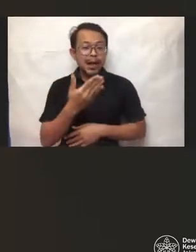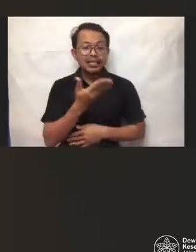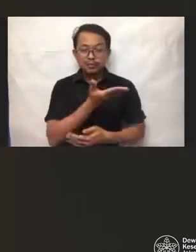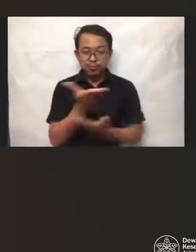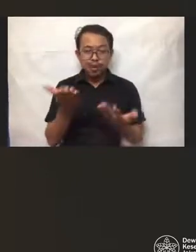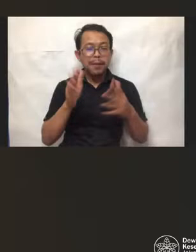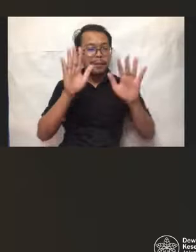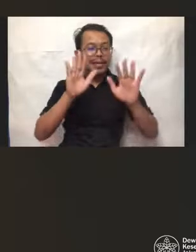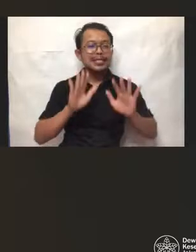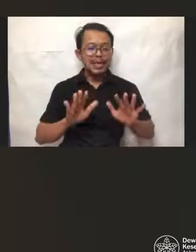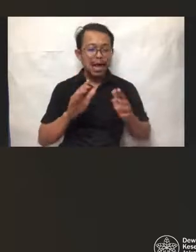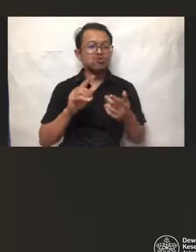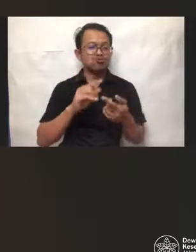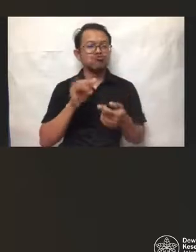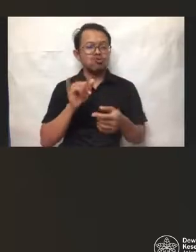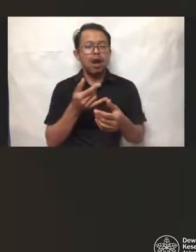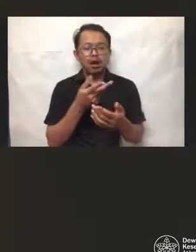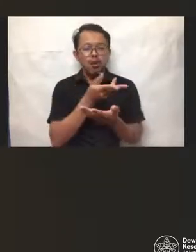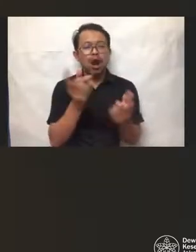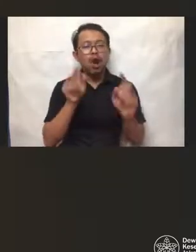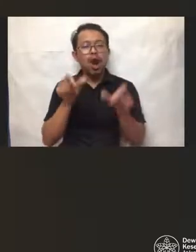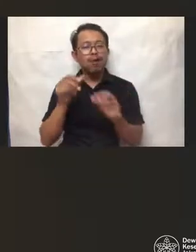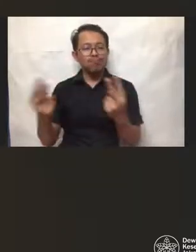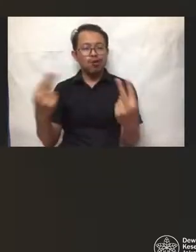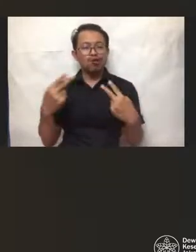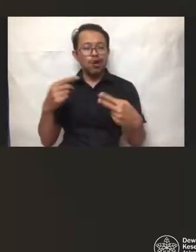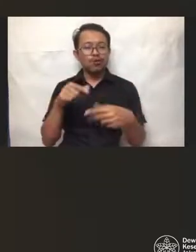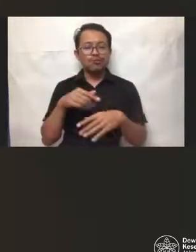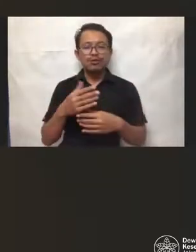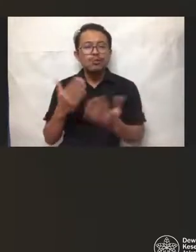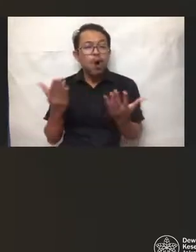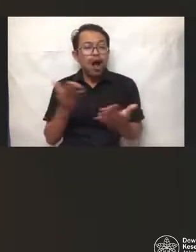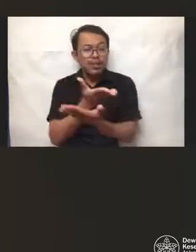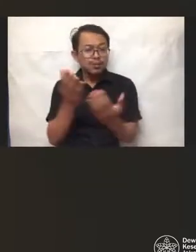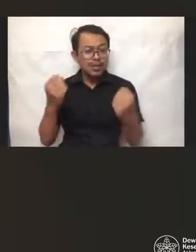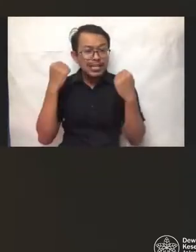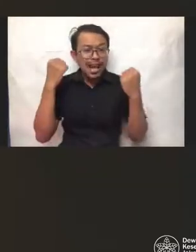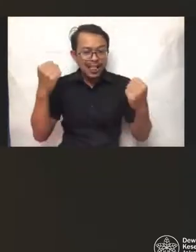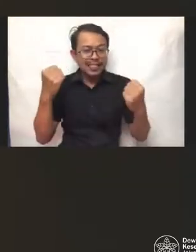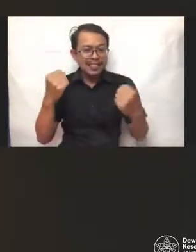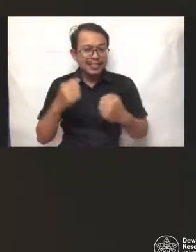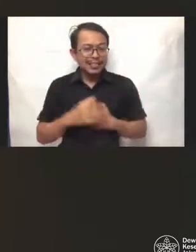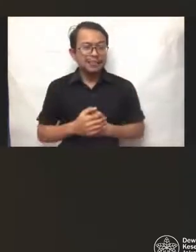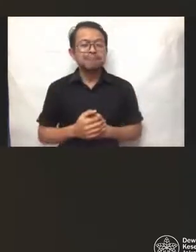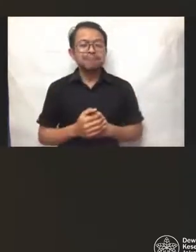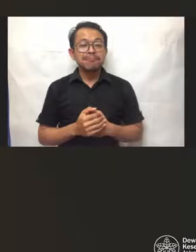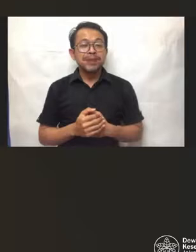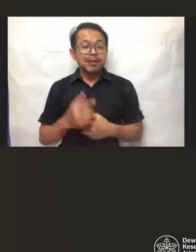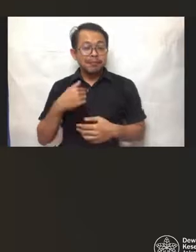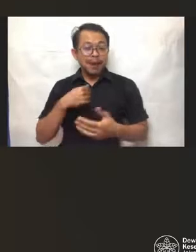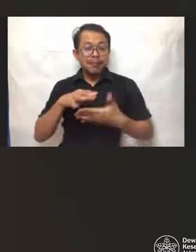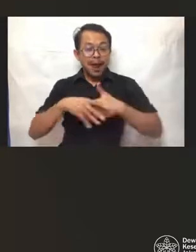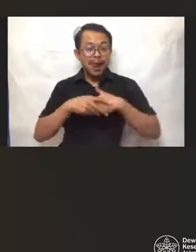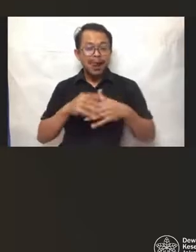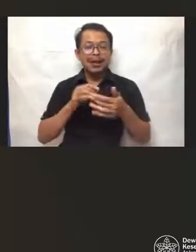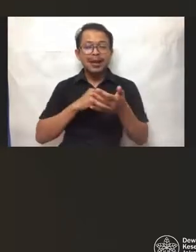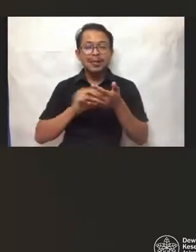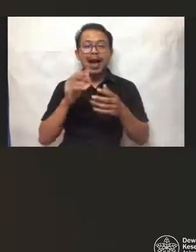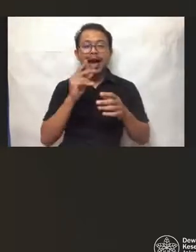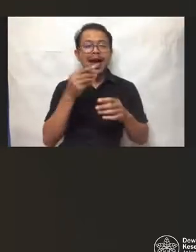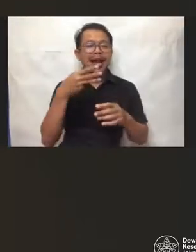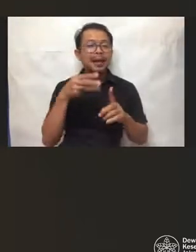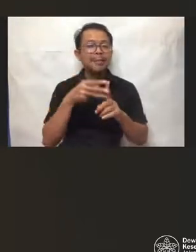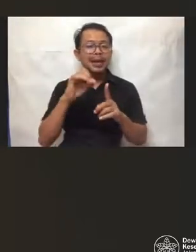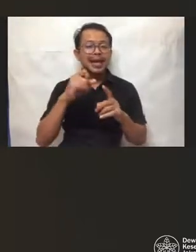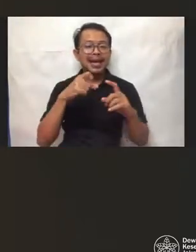hadirin dimanapun Anda berada, semoga dalam keadaan sehat, yang telah bergabung bersama kami sore ini. Saya Rebecca, anggota Komite Teater Dewan